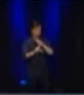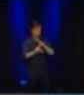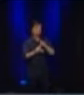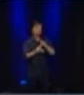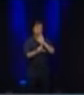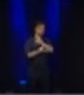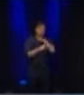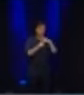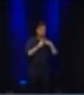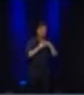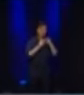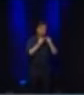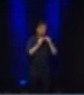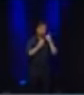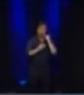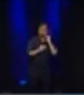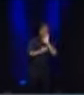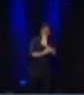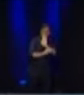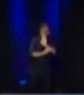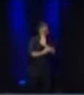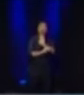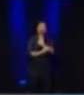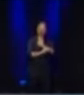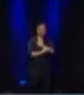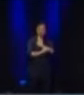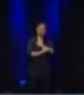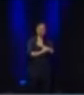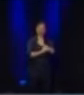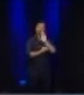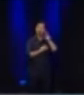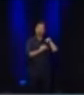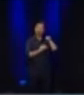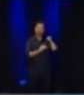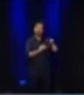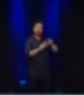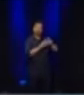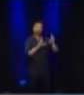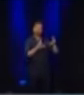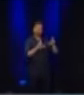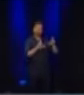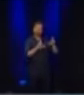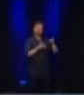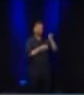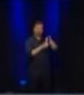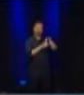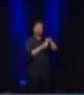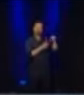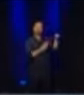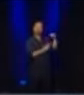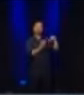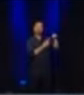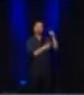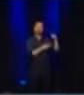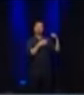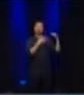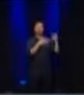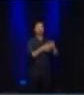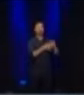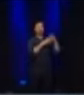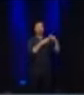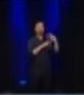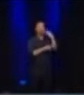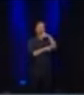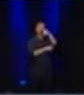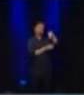sur le portail, qu'on a vos coordonnées, parce qu'on va passer par le portail pour s'assurer que les gens se rendent éligibles au tirage, parce que c'est quelque chose où on va